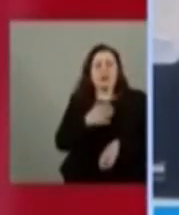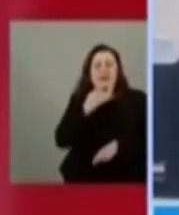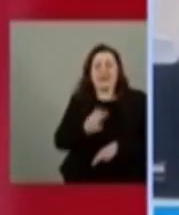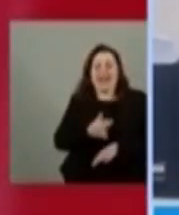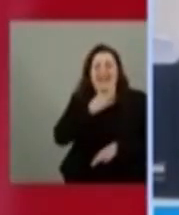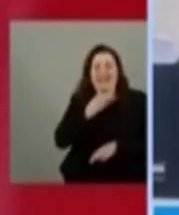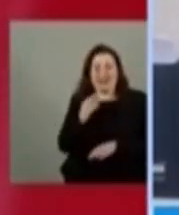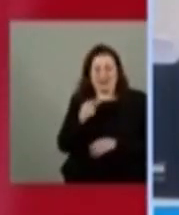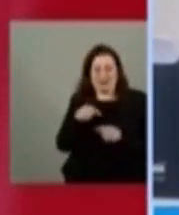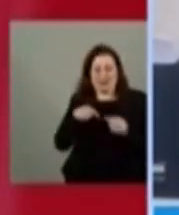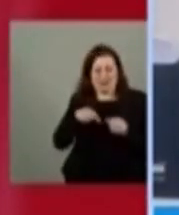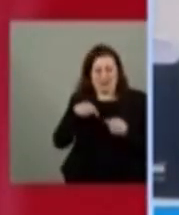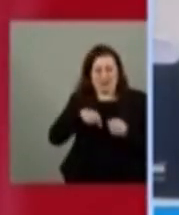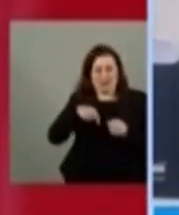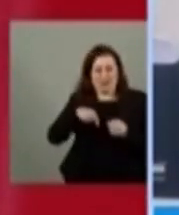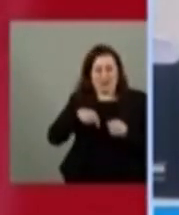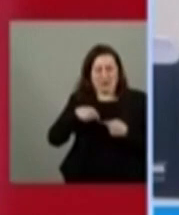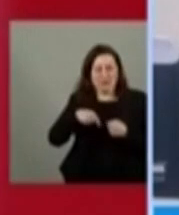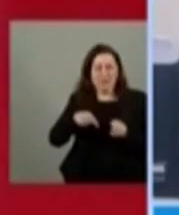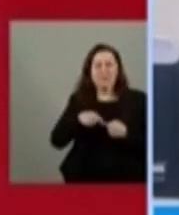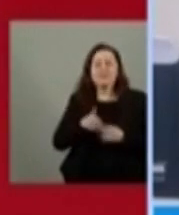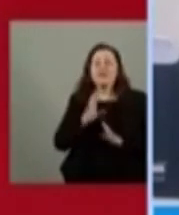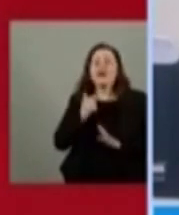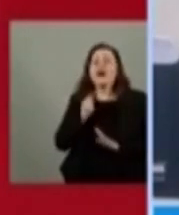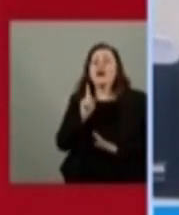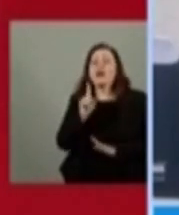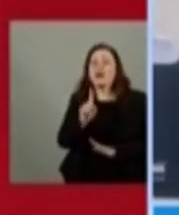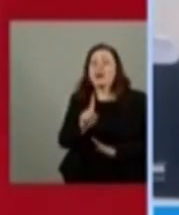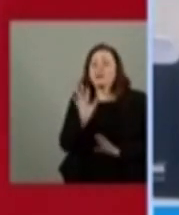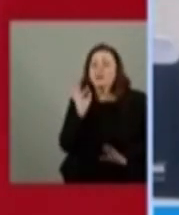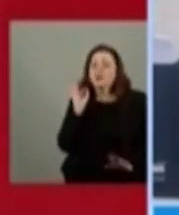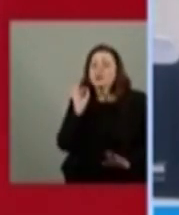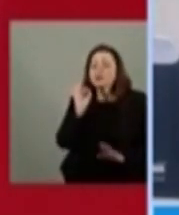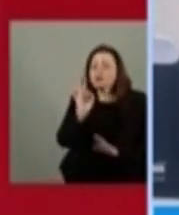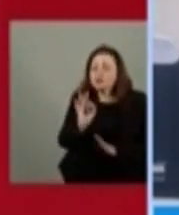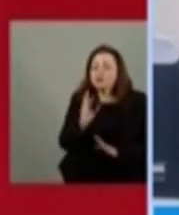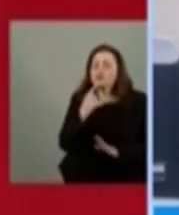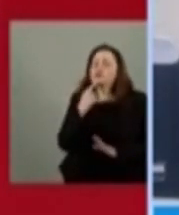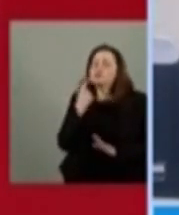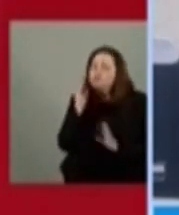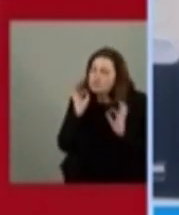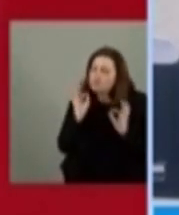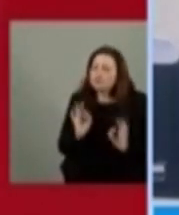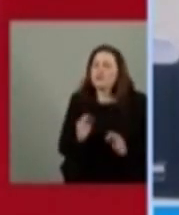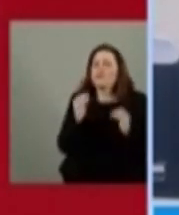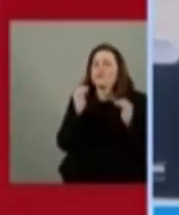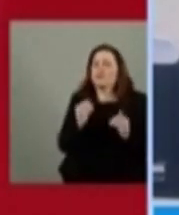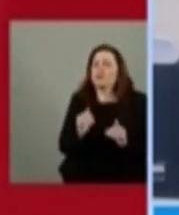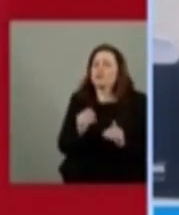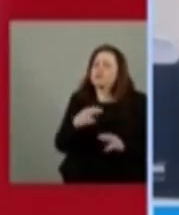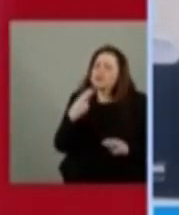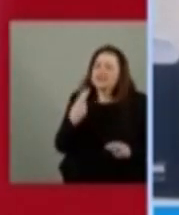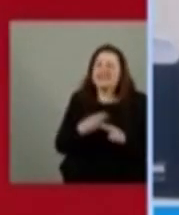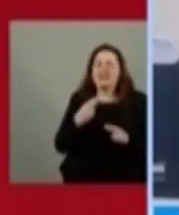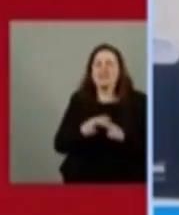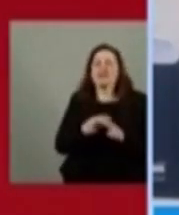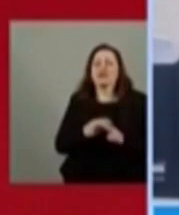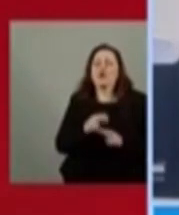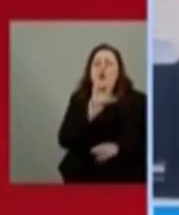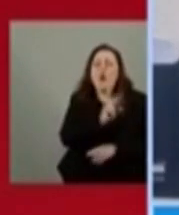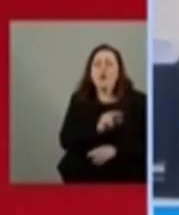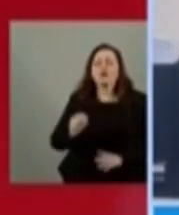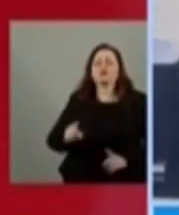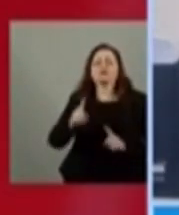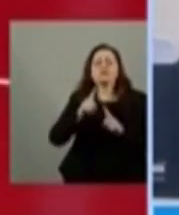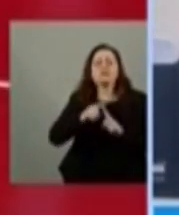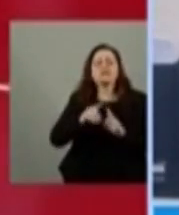αριστερά ή βρίσκεται πιο κεντροαριστερά. Εγώ διαβάζοντας, ακούγοντας αυτά τα οποία λέει ο πρόεδρος του